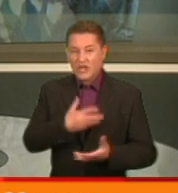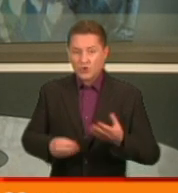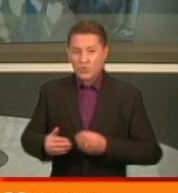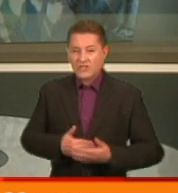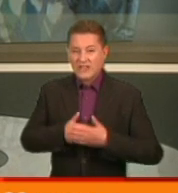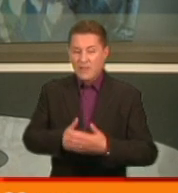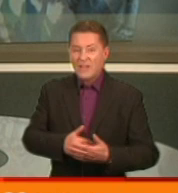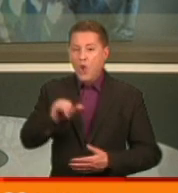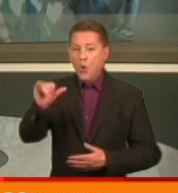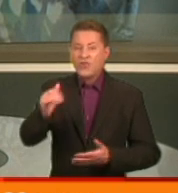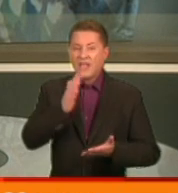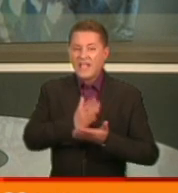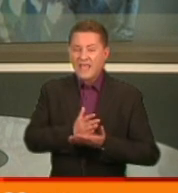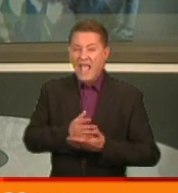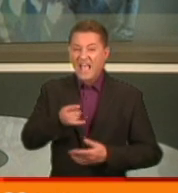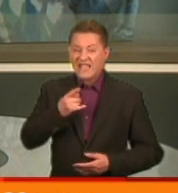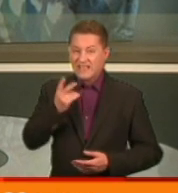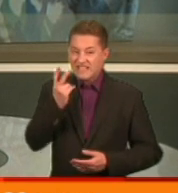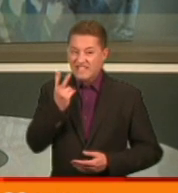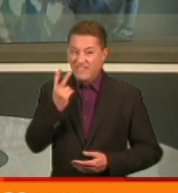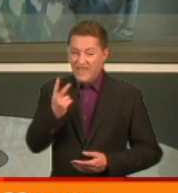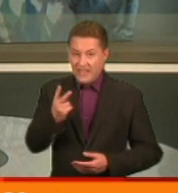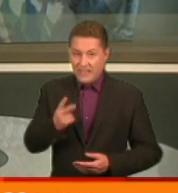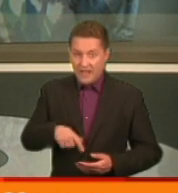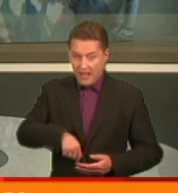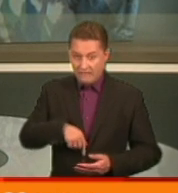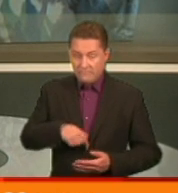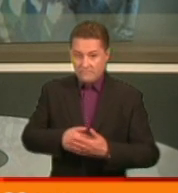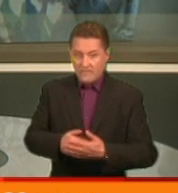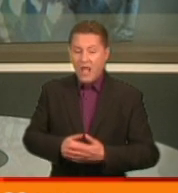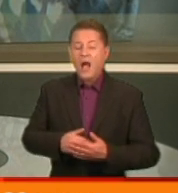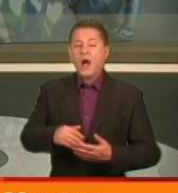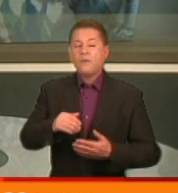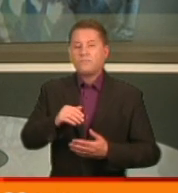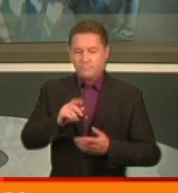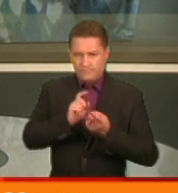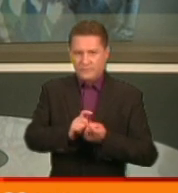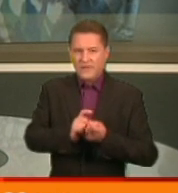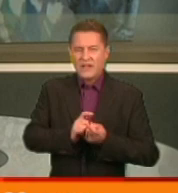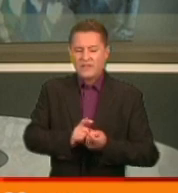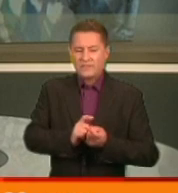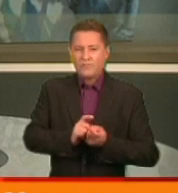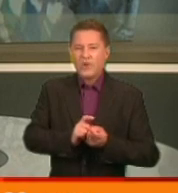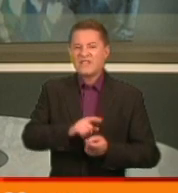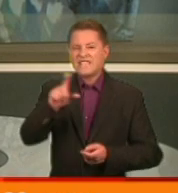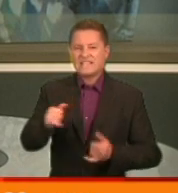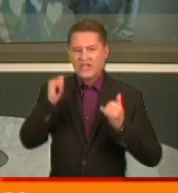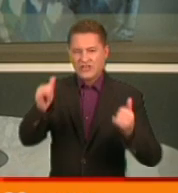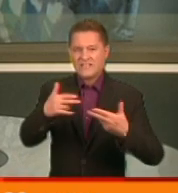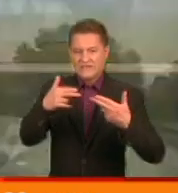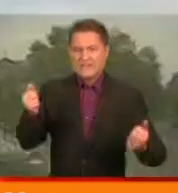неї є чарівна двійня, жінка не полишає боротьби за честь і визнання сина. Ольга Кучер,